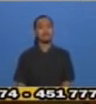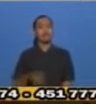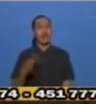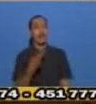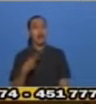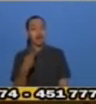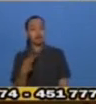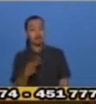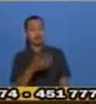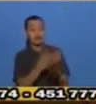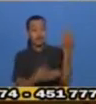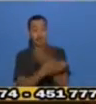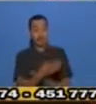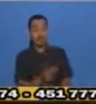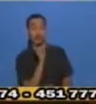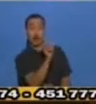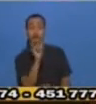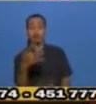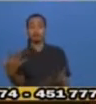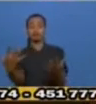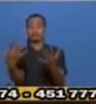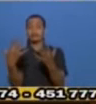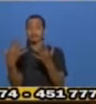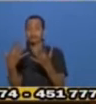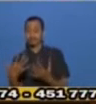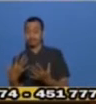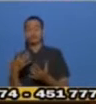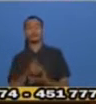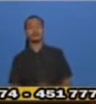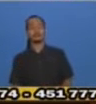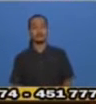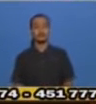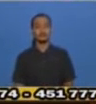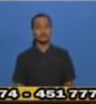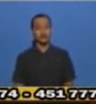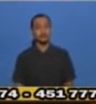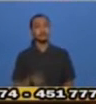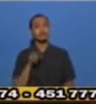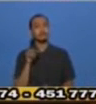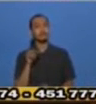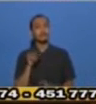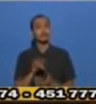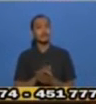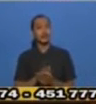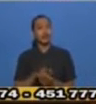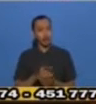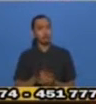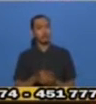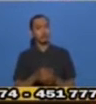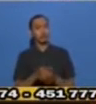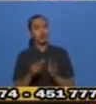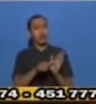disabilitas, ada yang kita sebut Divagana ya Bu Nuning ya. Nah dengan Divagana itu juga sangat